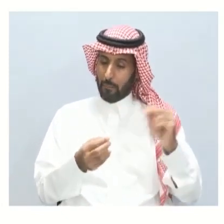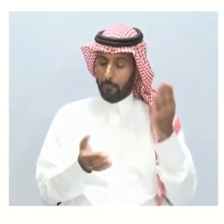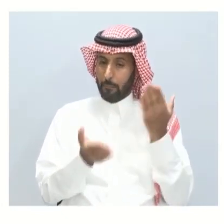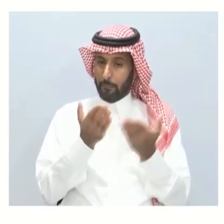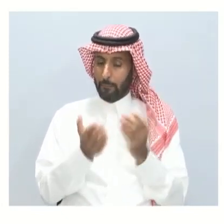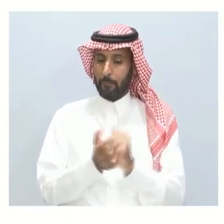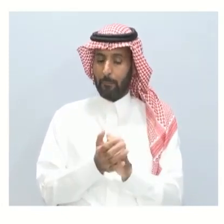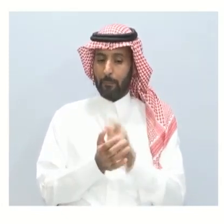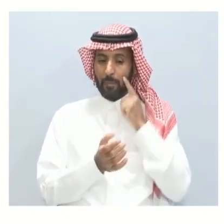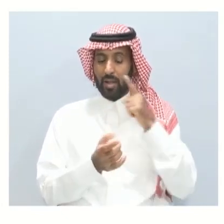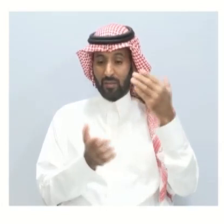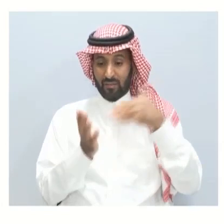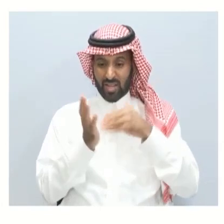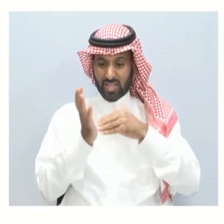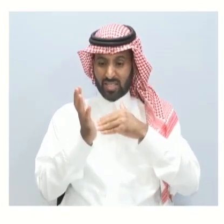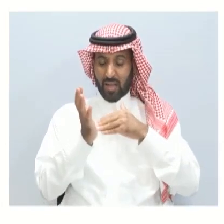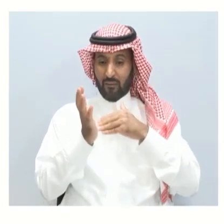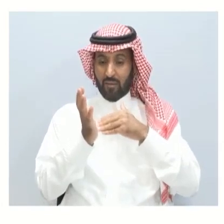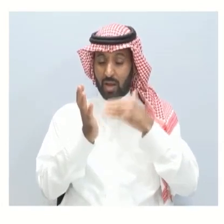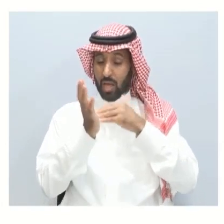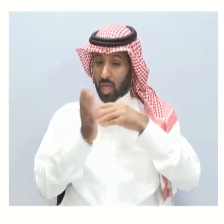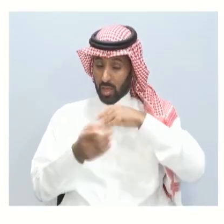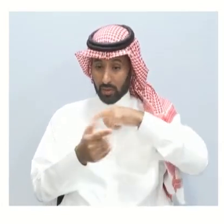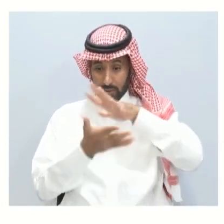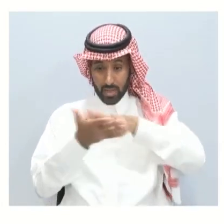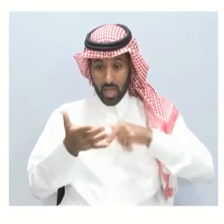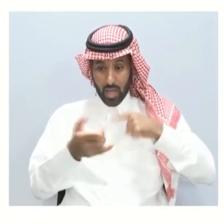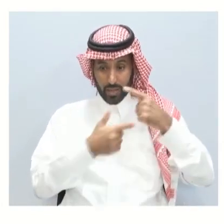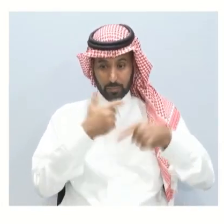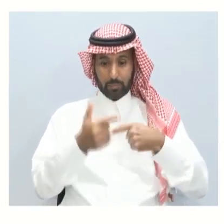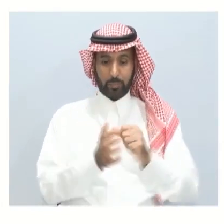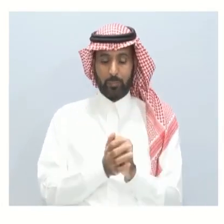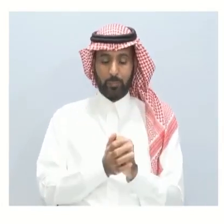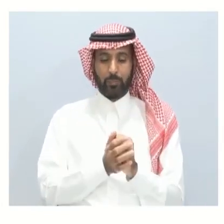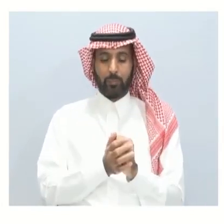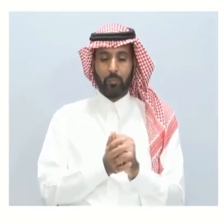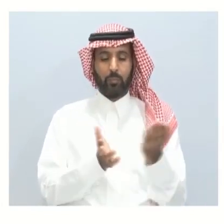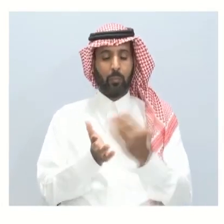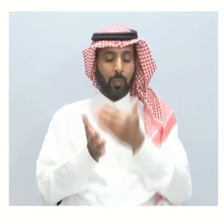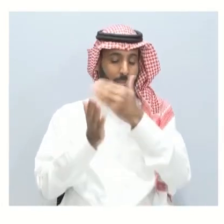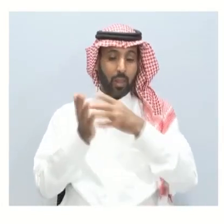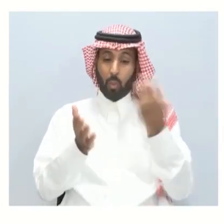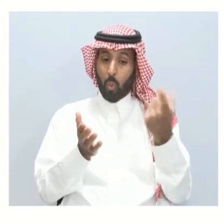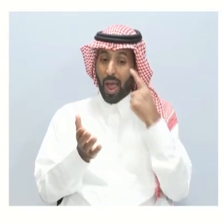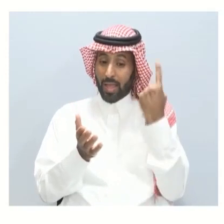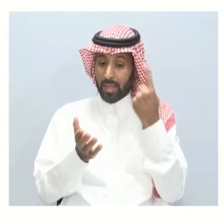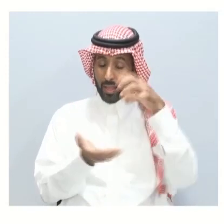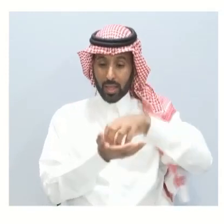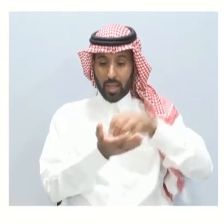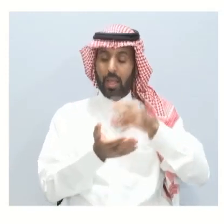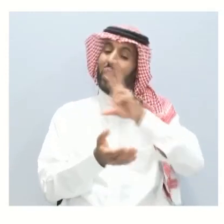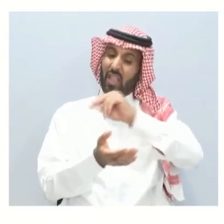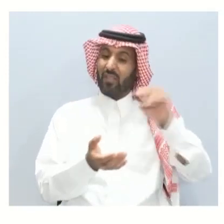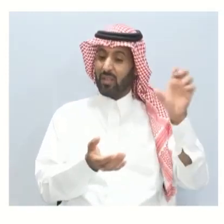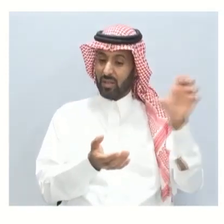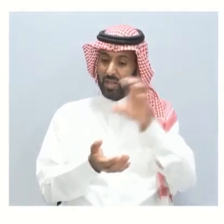في تقع في المستوى الاخير في الجدول الدوري اذا المجموعه الواحده في الجدول الدوري لها